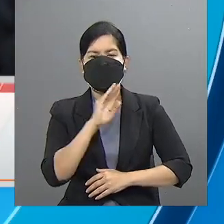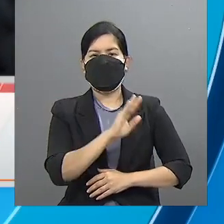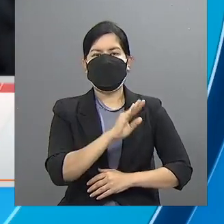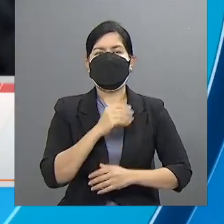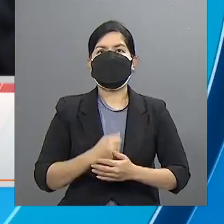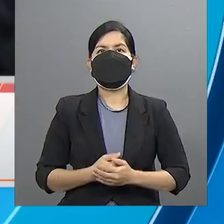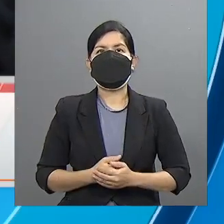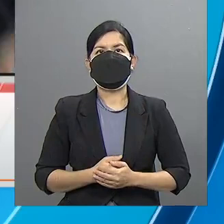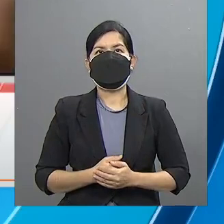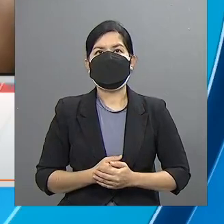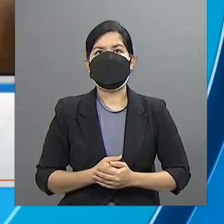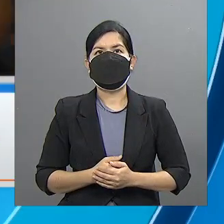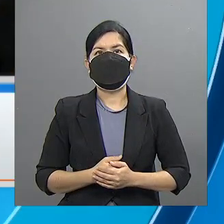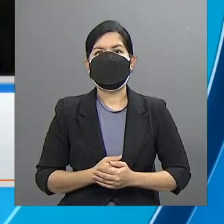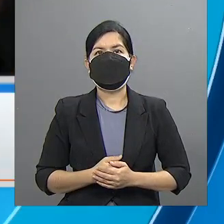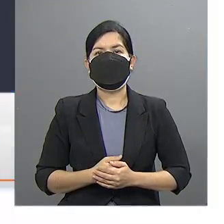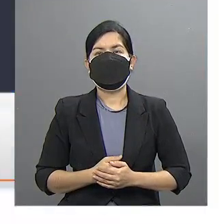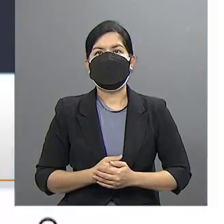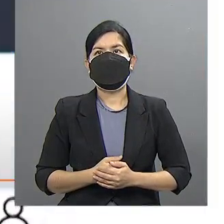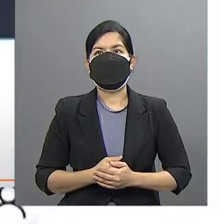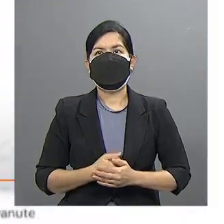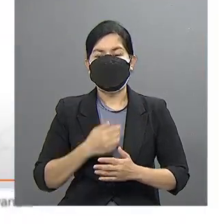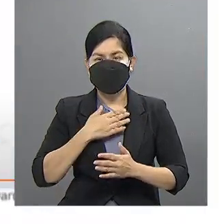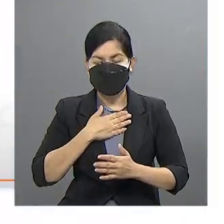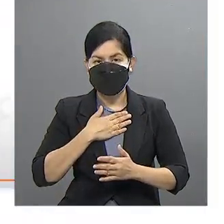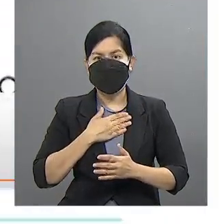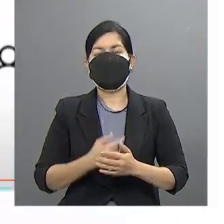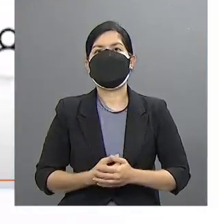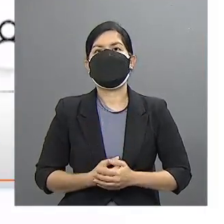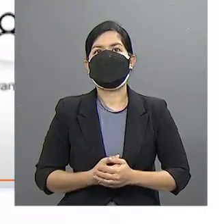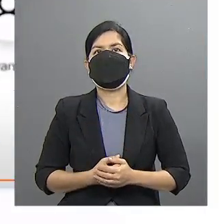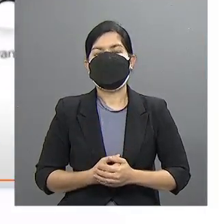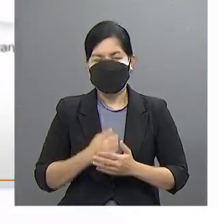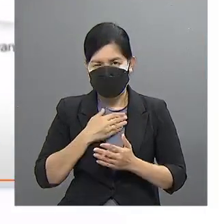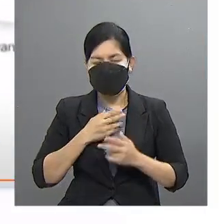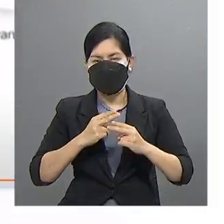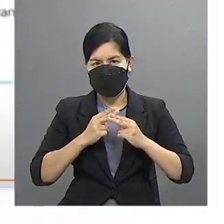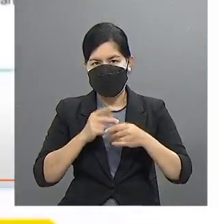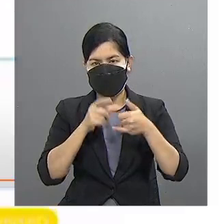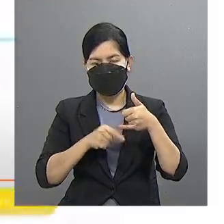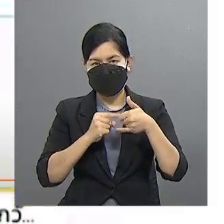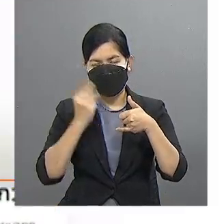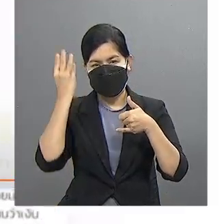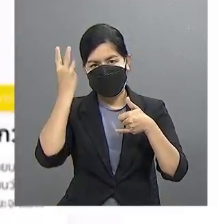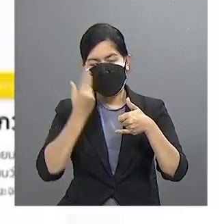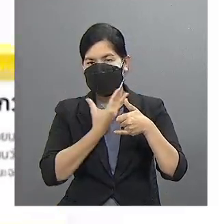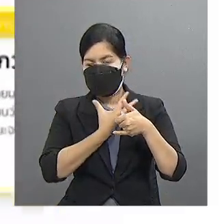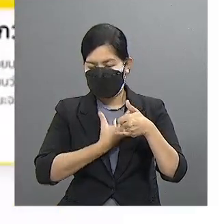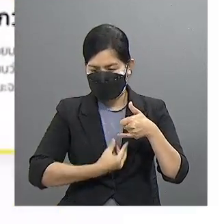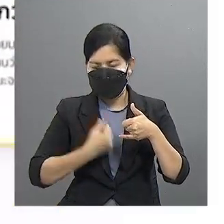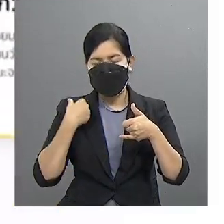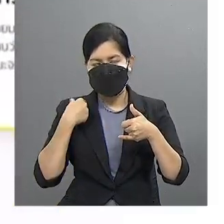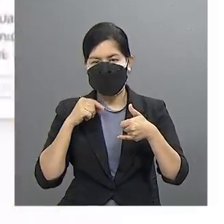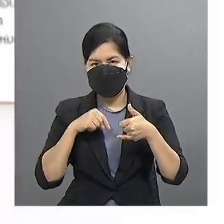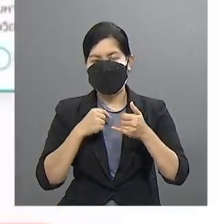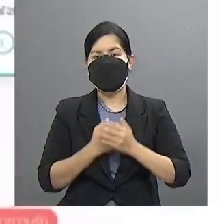ก็ส่วนทางบอสเนี่ยก็คือบอสเคยเป็นโรคซึมเศร้ามาก่อนนะครับก็คือปัจจุบันนี้ก็คือดีขึ้นเยอะ